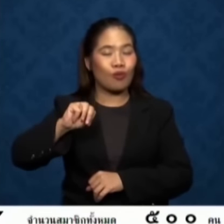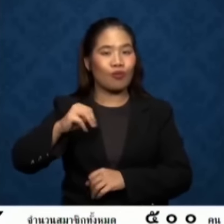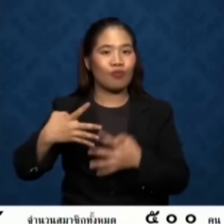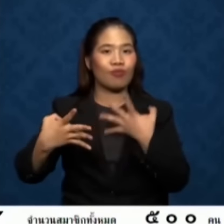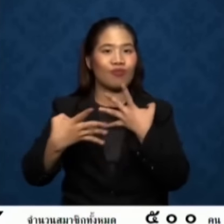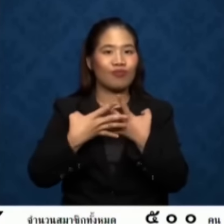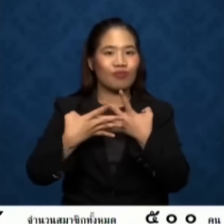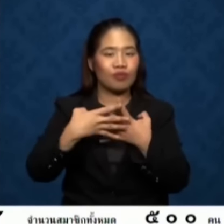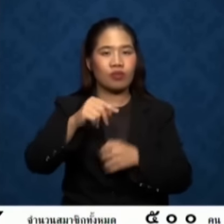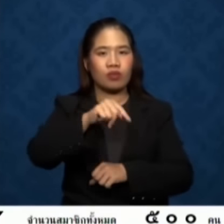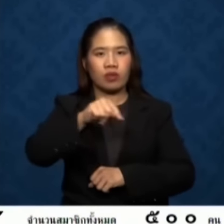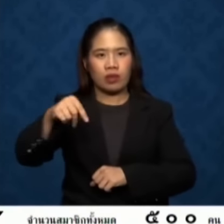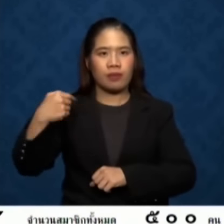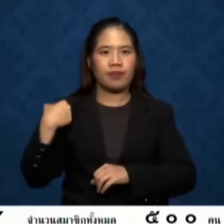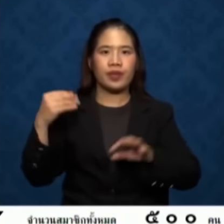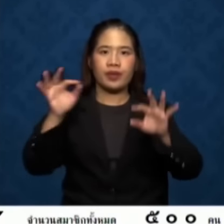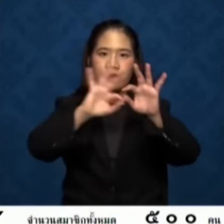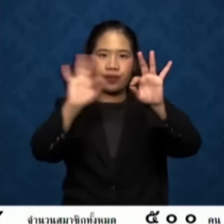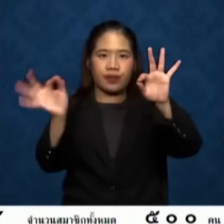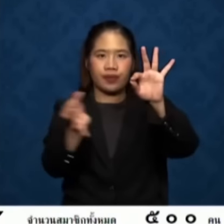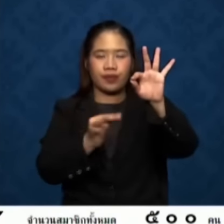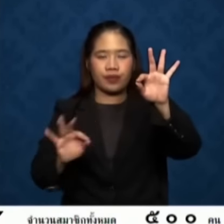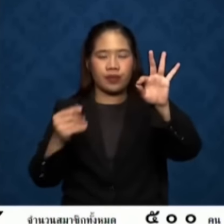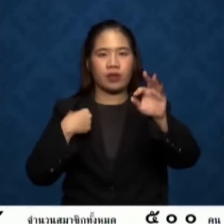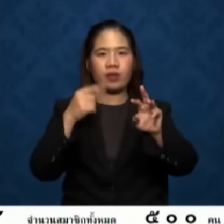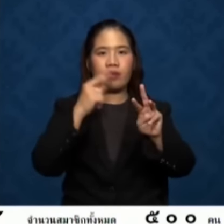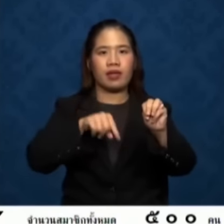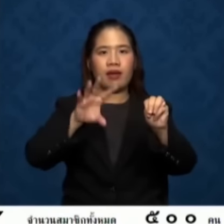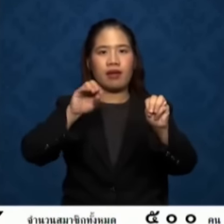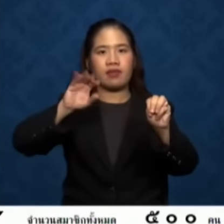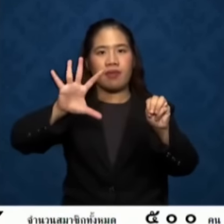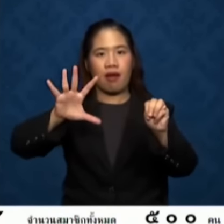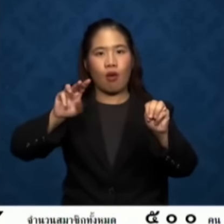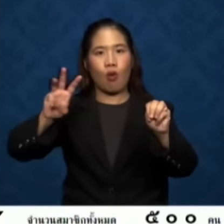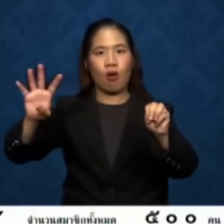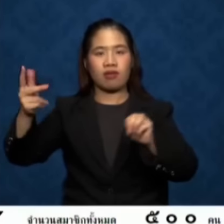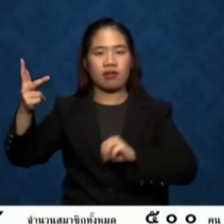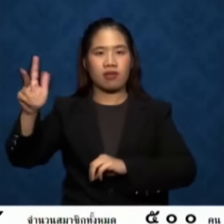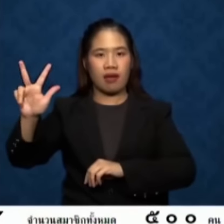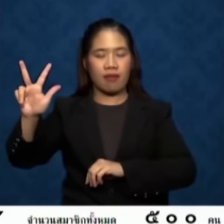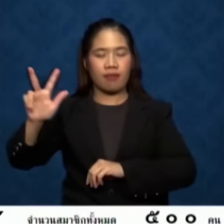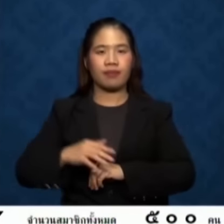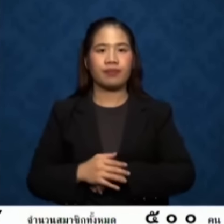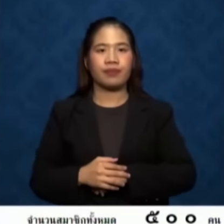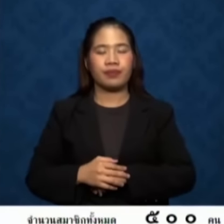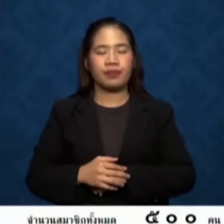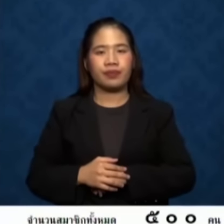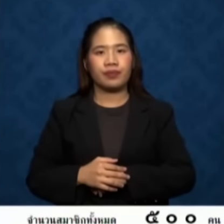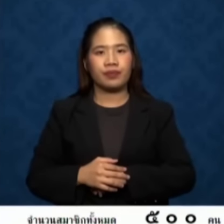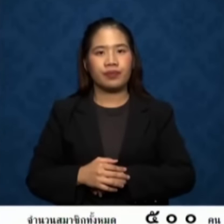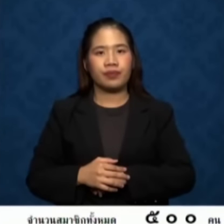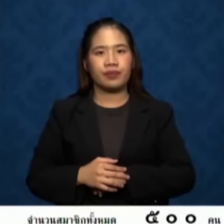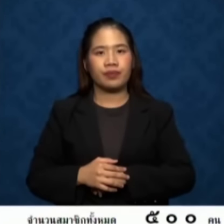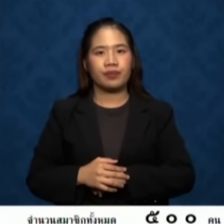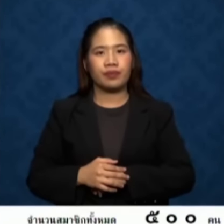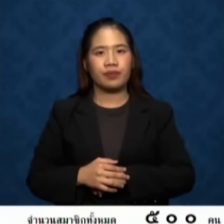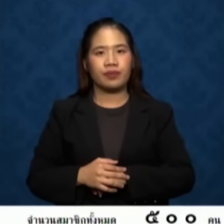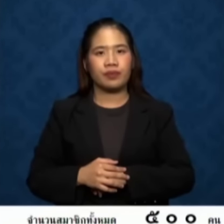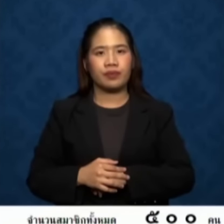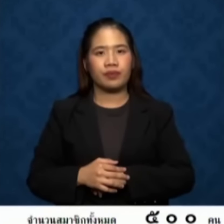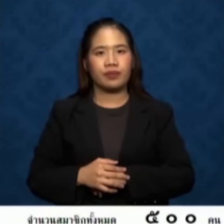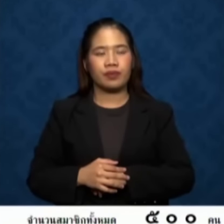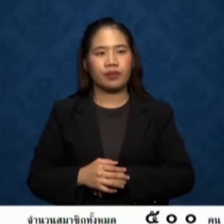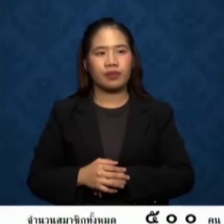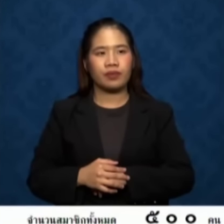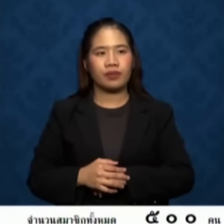ยังเขียนไว้ในมาตรา55วรรค3ว่าคือการ